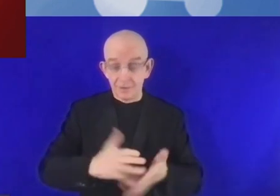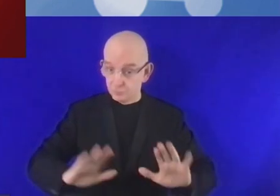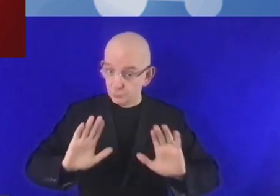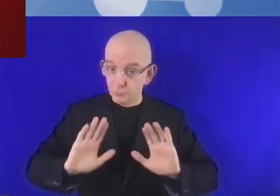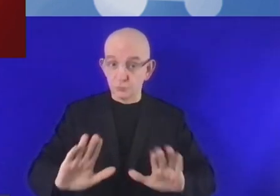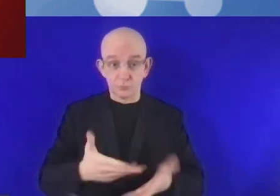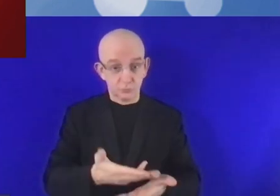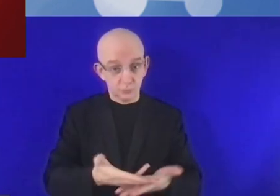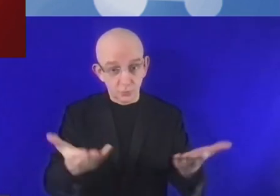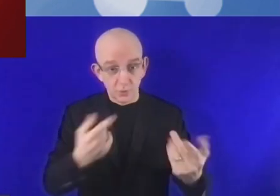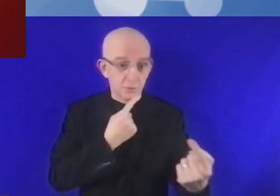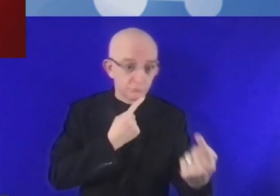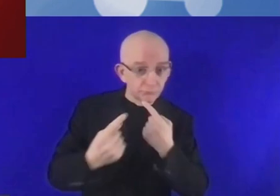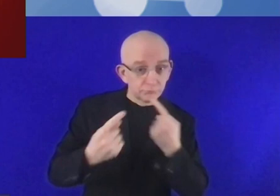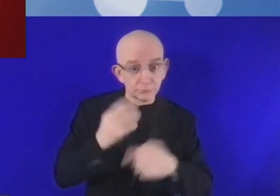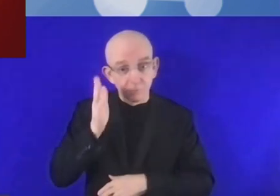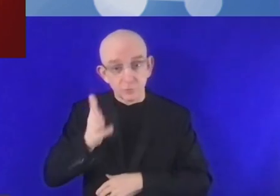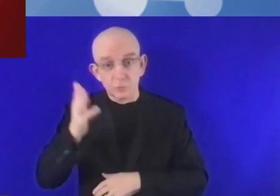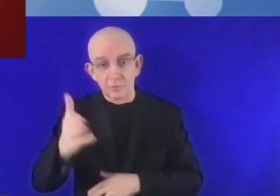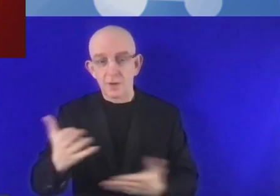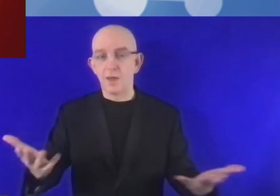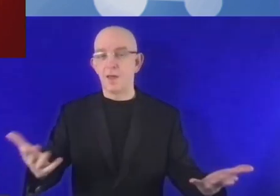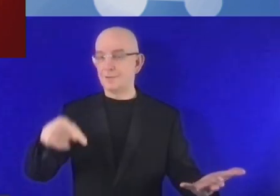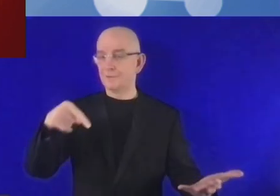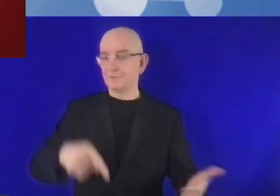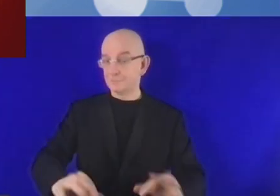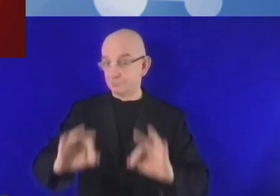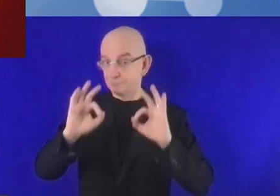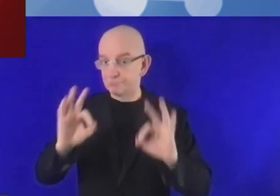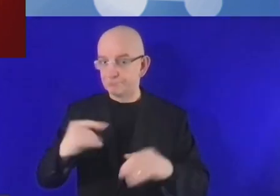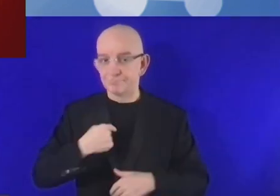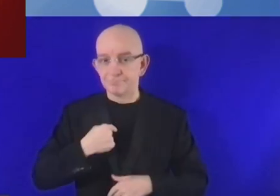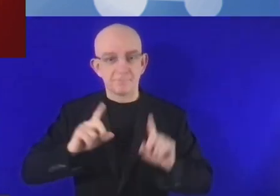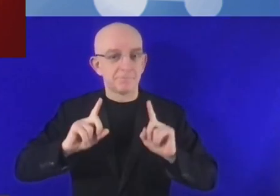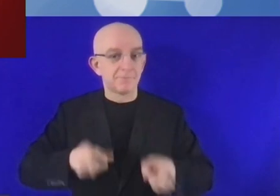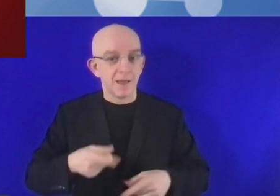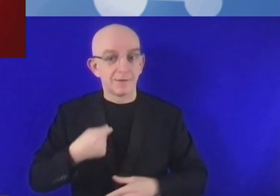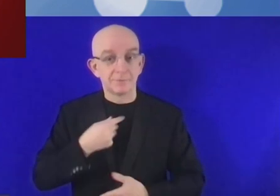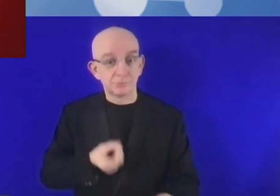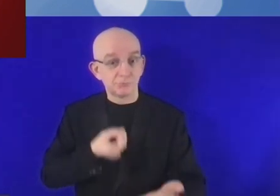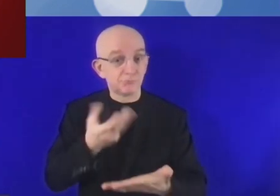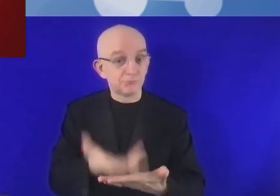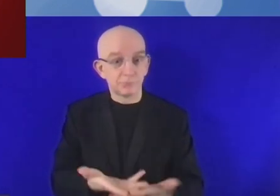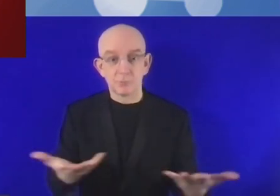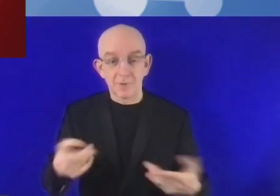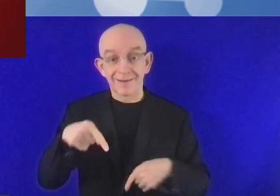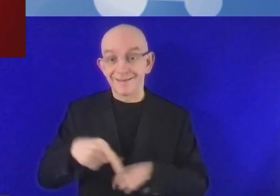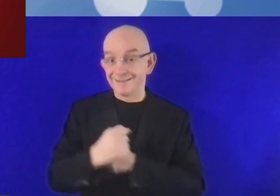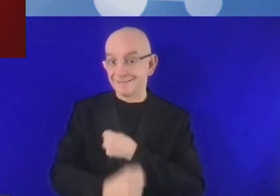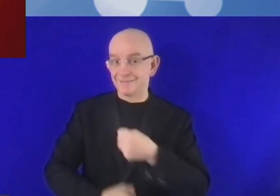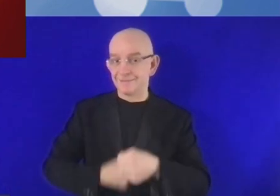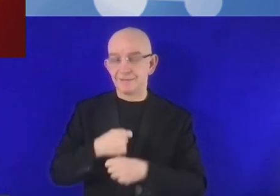dni. Przyszłość leży w waszych rękach i ta debata również. A mówiąc o przyszłości, chciałbym skorzystać również